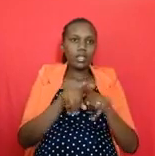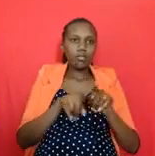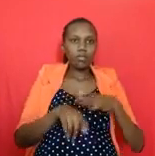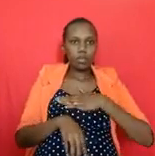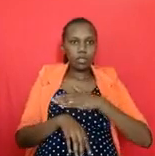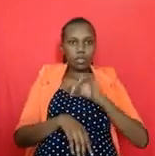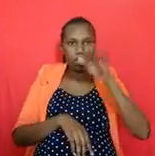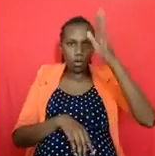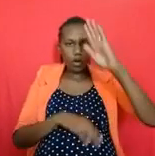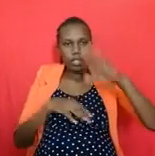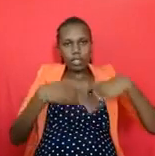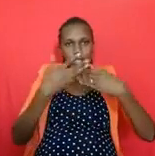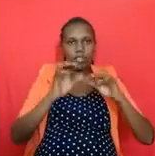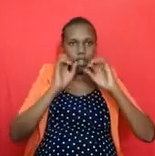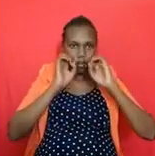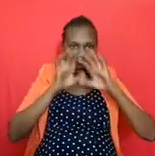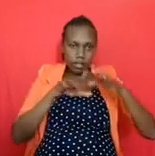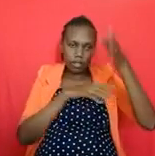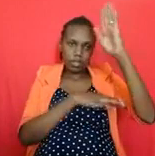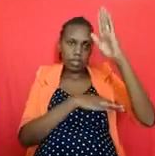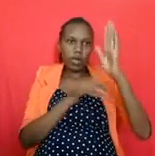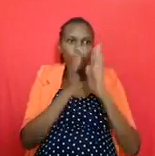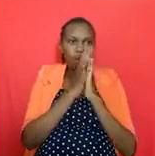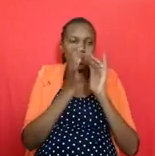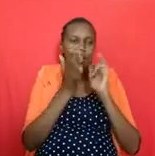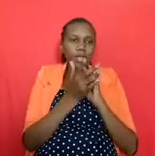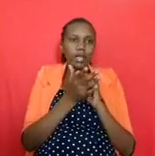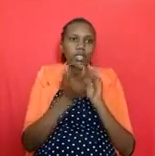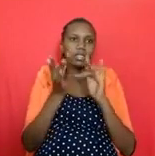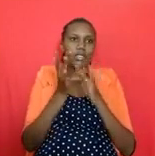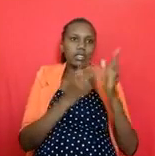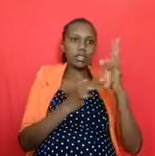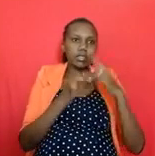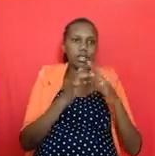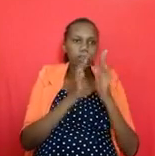mwathani kũmakinyĩria wega waku twahoya ũguo thĩinĩ wa rĩtwa rĩa